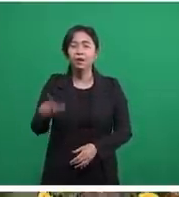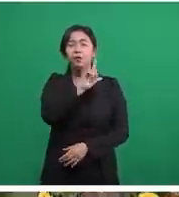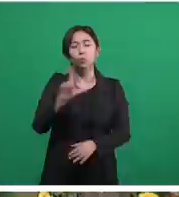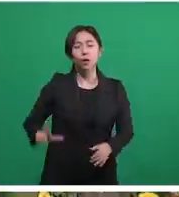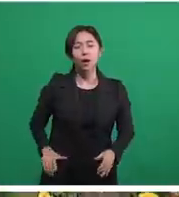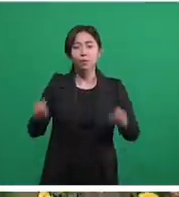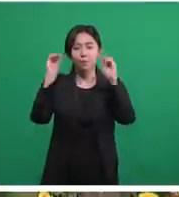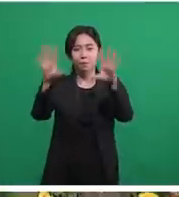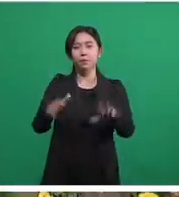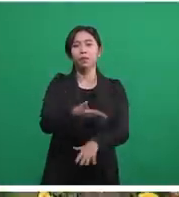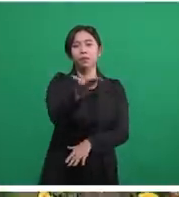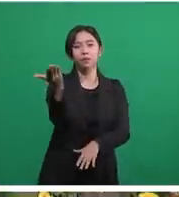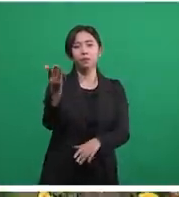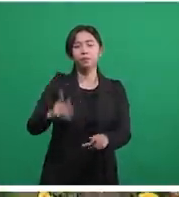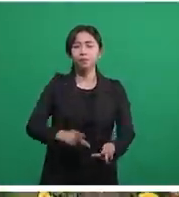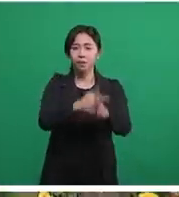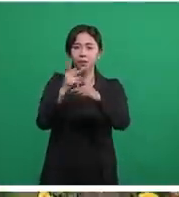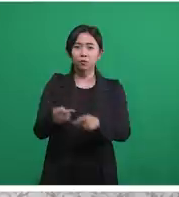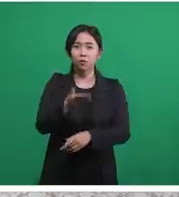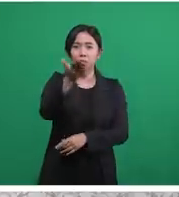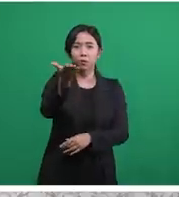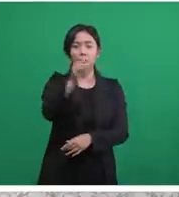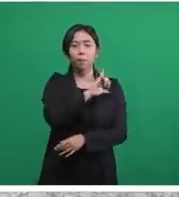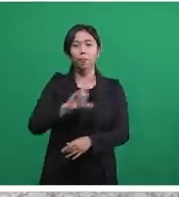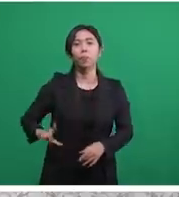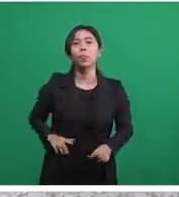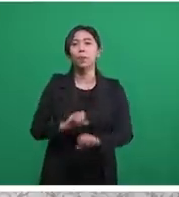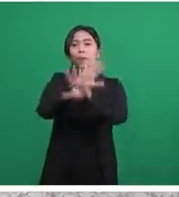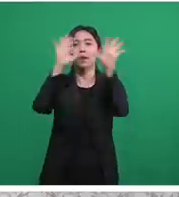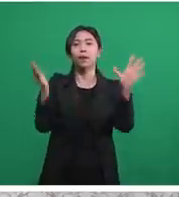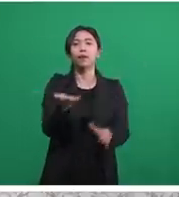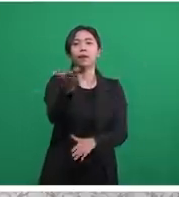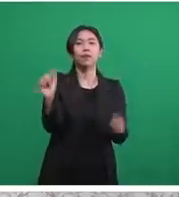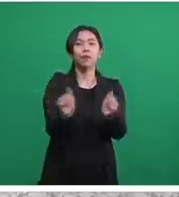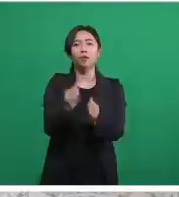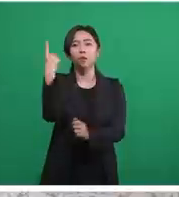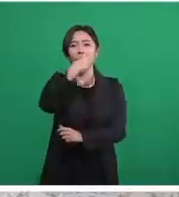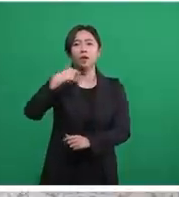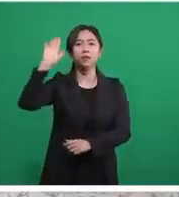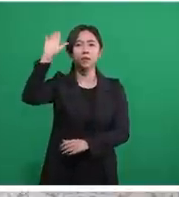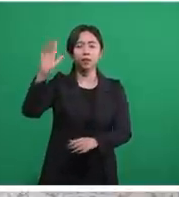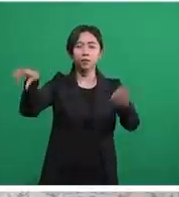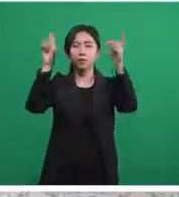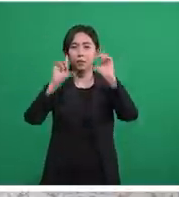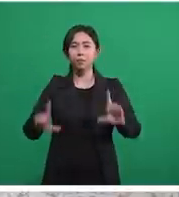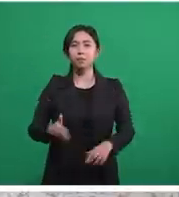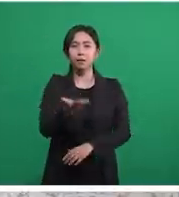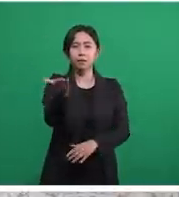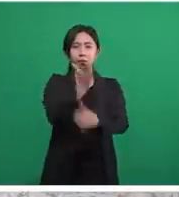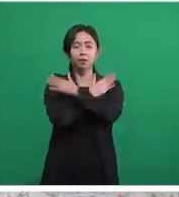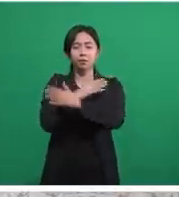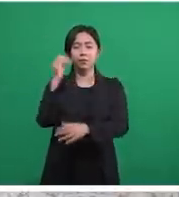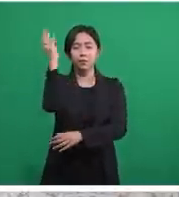Tuhan memberkati engkau dan melindungi engkau. Tuhan menyinari engkau dengan wajah-Nya dan memberikan engkau